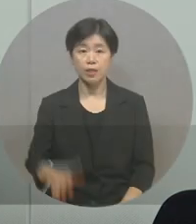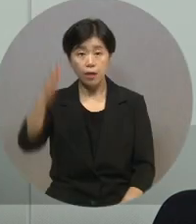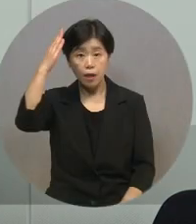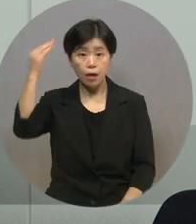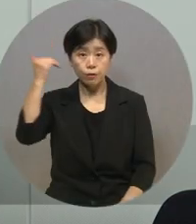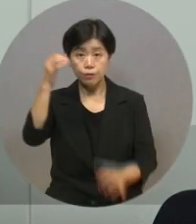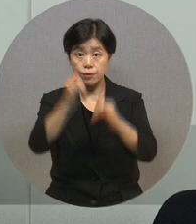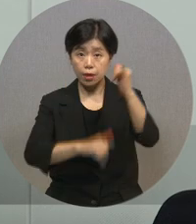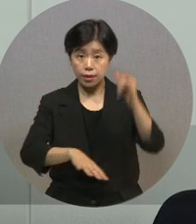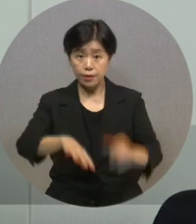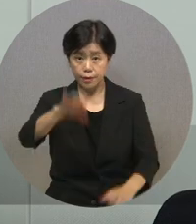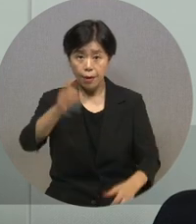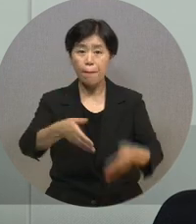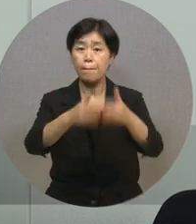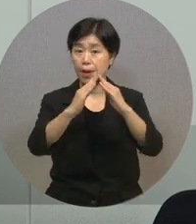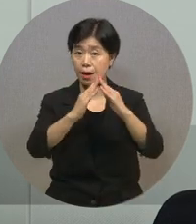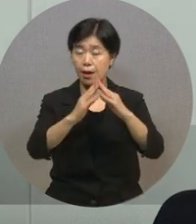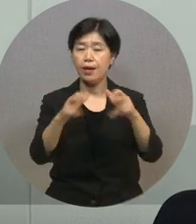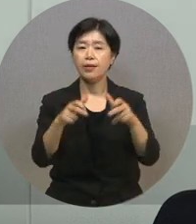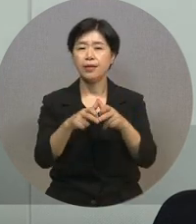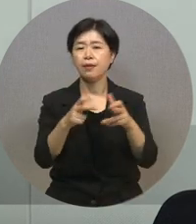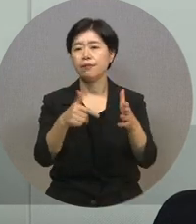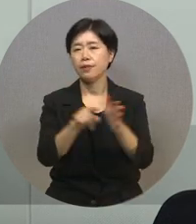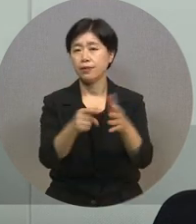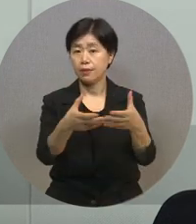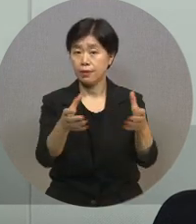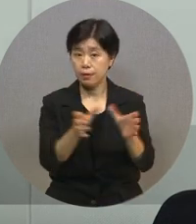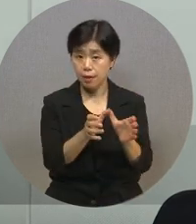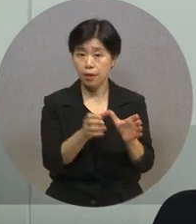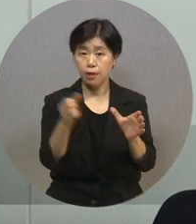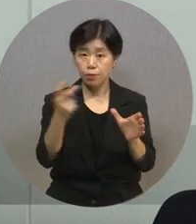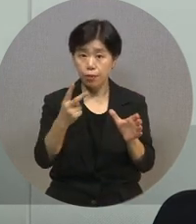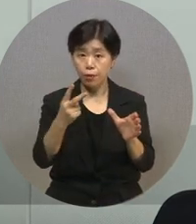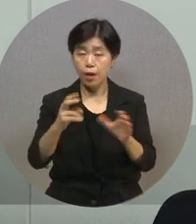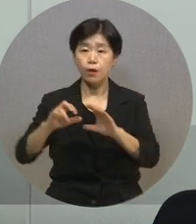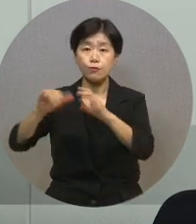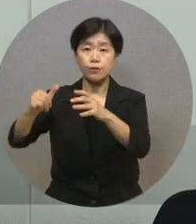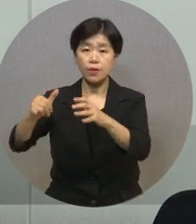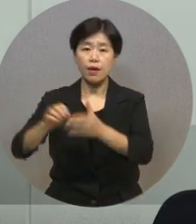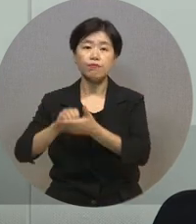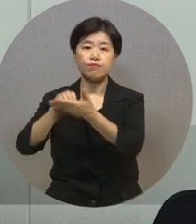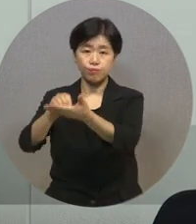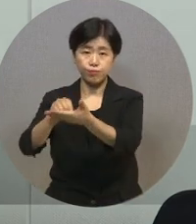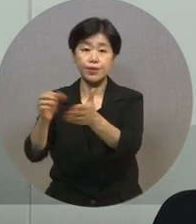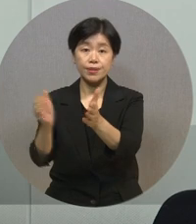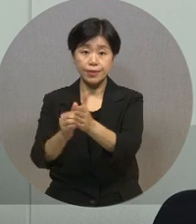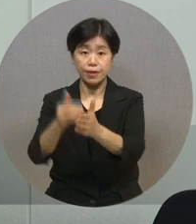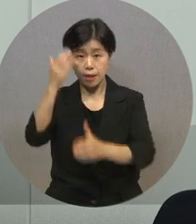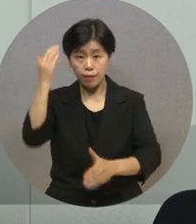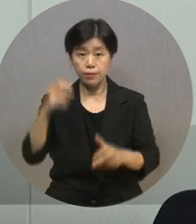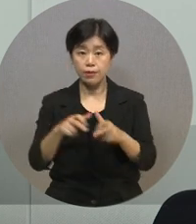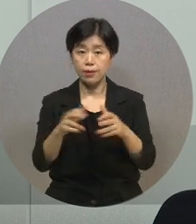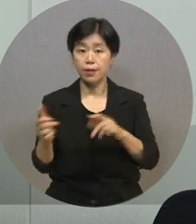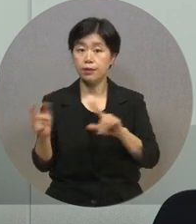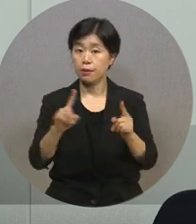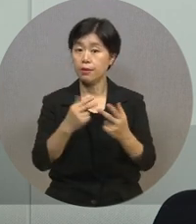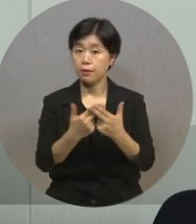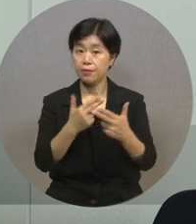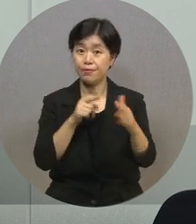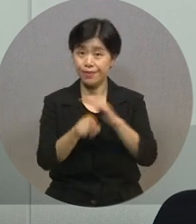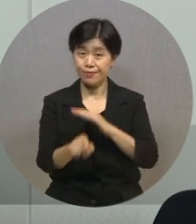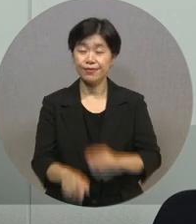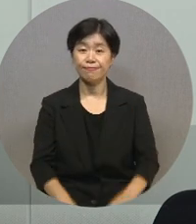대한민국 최초 설립 장애인단체일 뿐더러 동시에 국제기구 가입단체인 한국장애인재활협회를